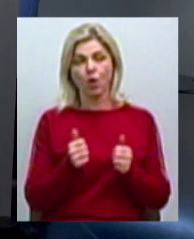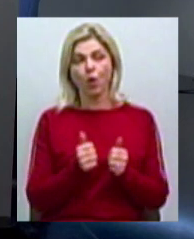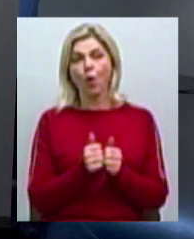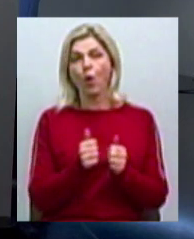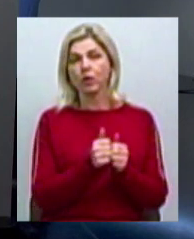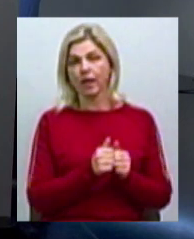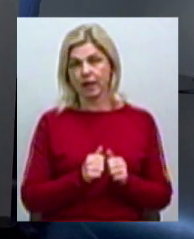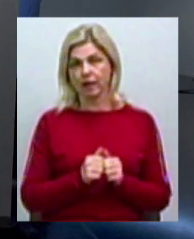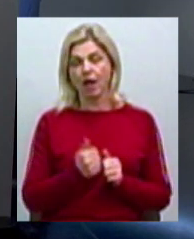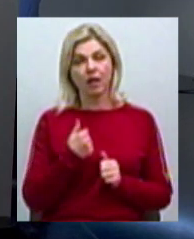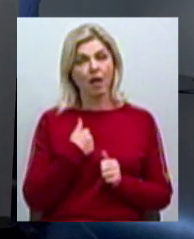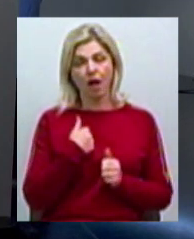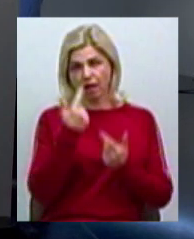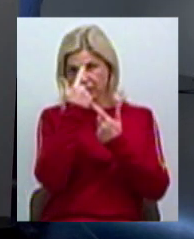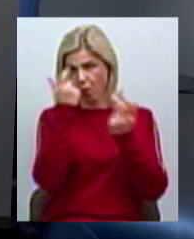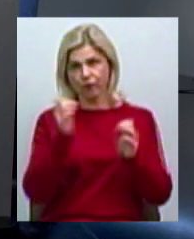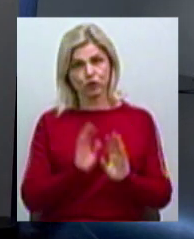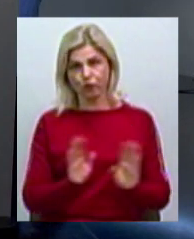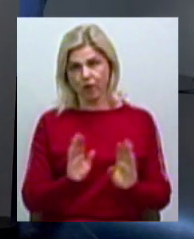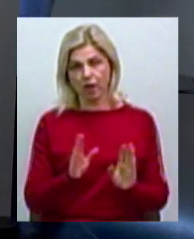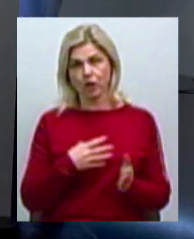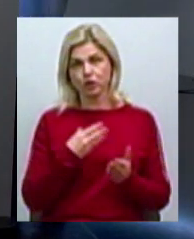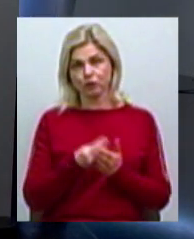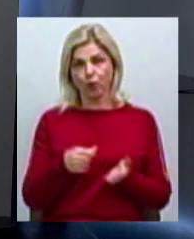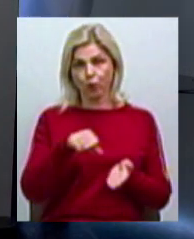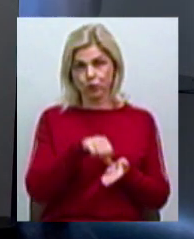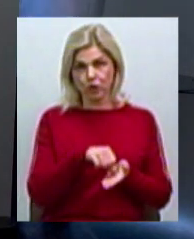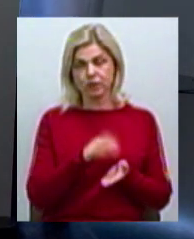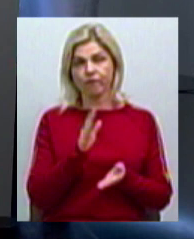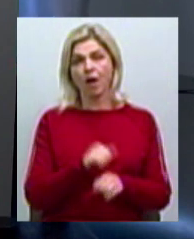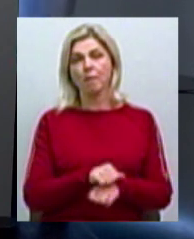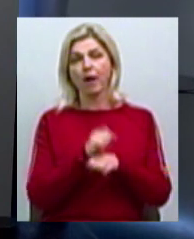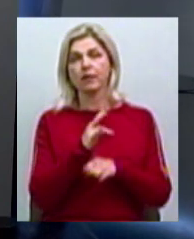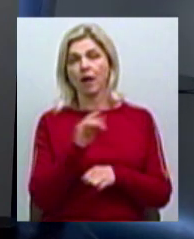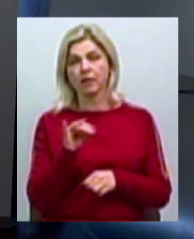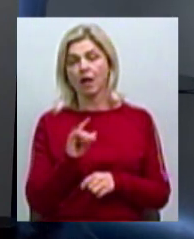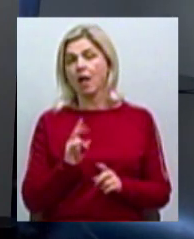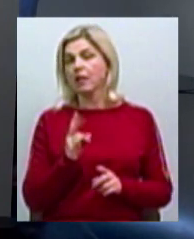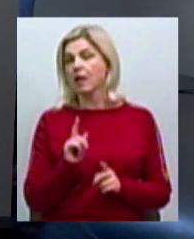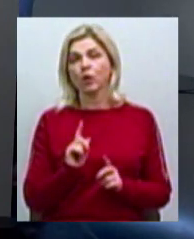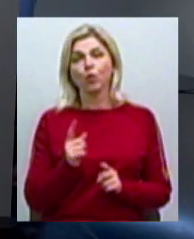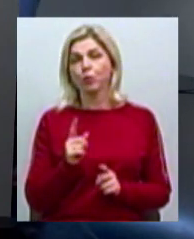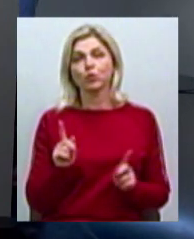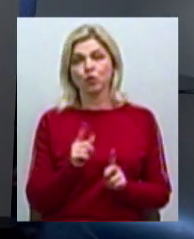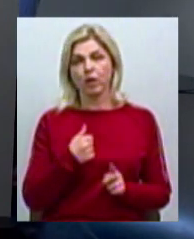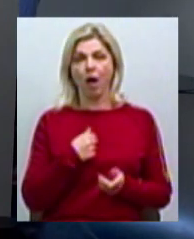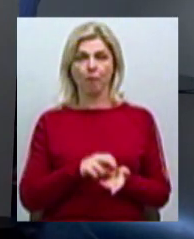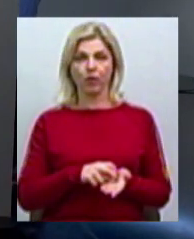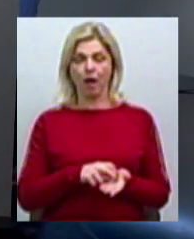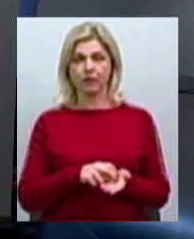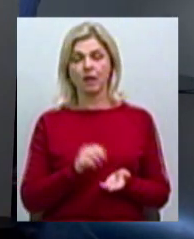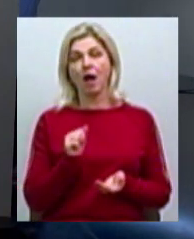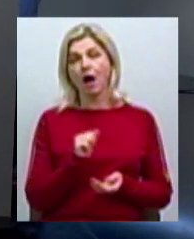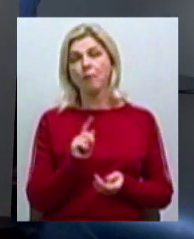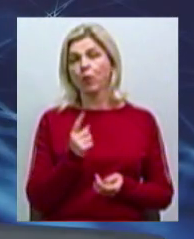Власне, я не афішувала безпосередньо свою участь в Майдані не тому, що я боялася, а тому,